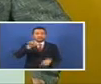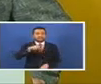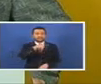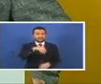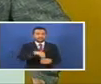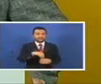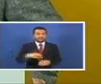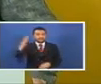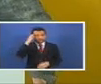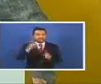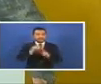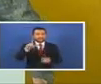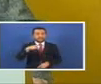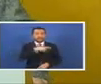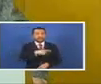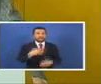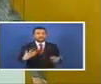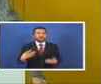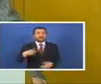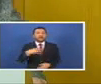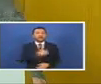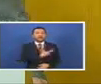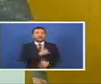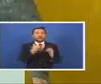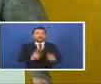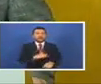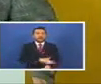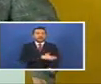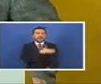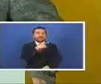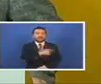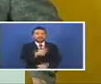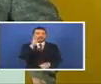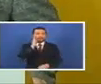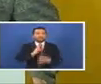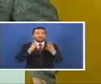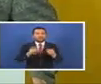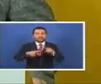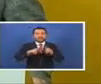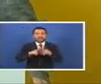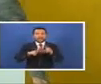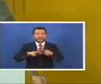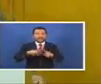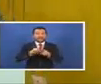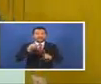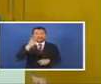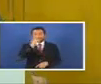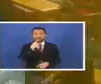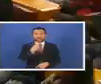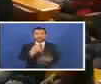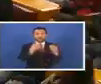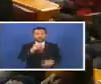ki ana dilinde, o ana sütü kadar ak ve helal ve temiz olan ana dilinde türkü